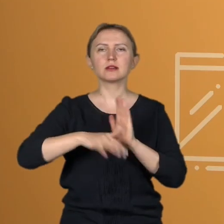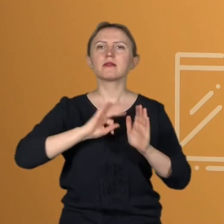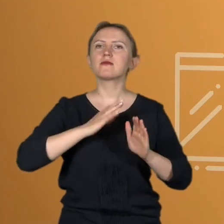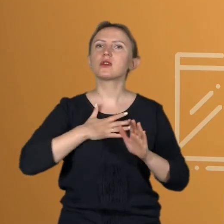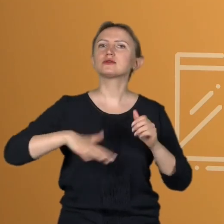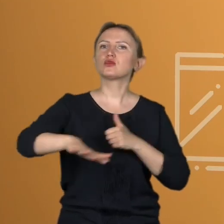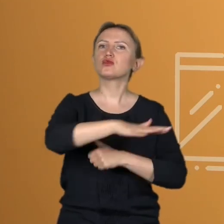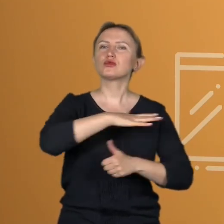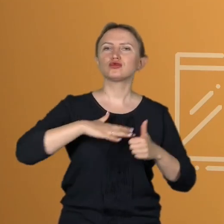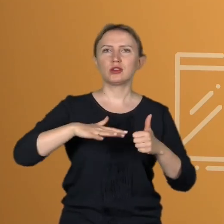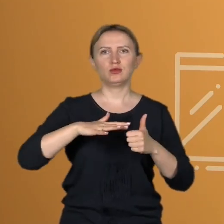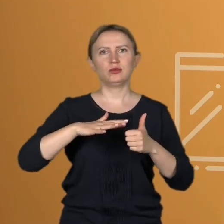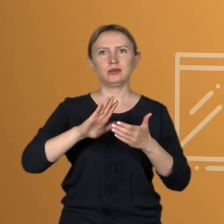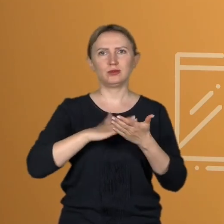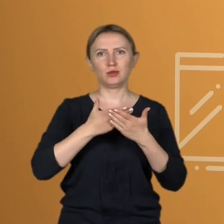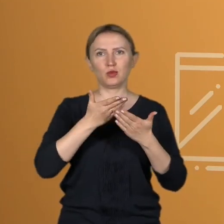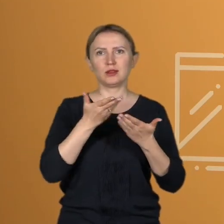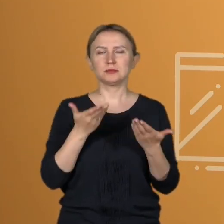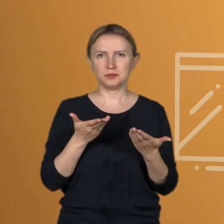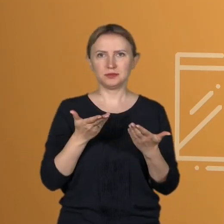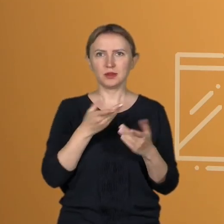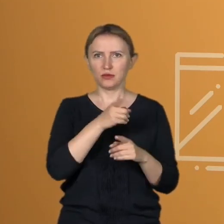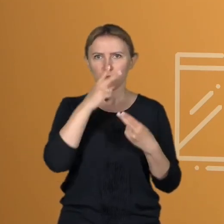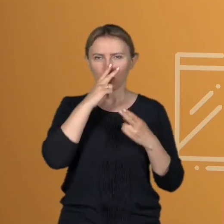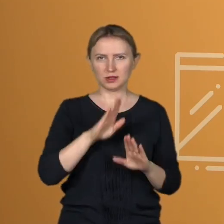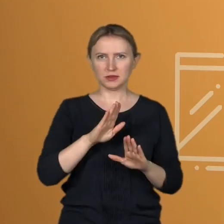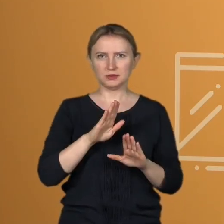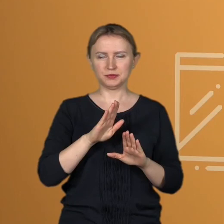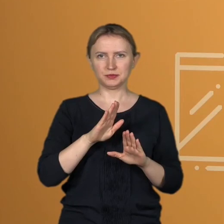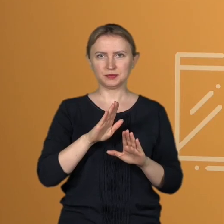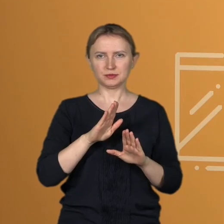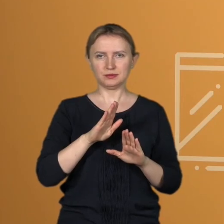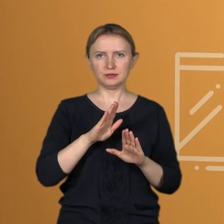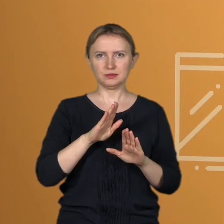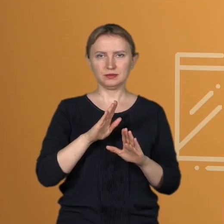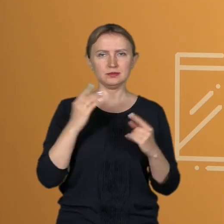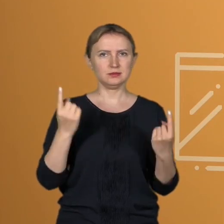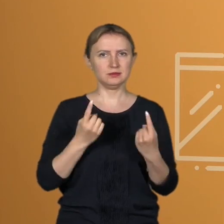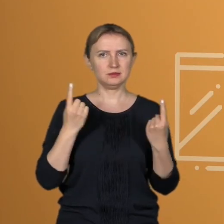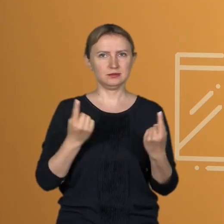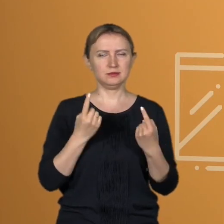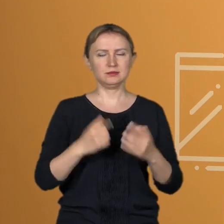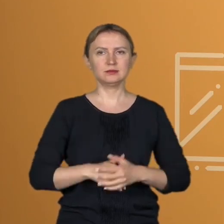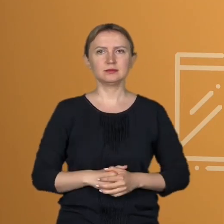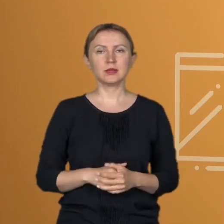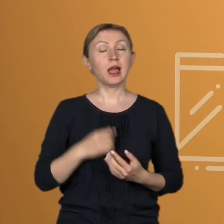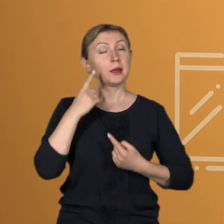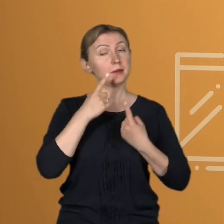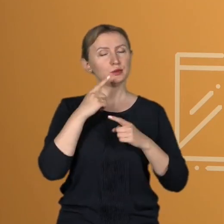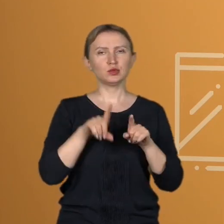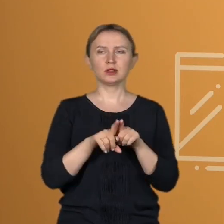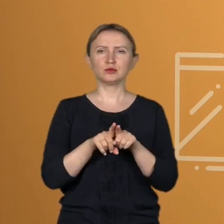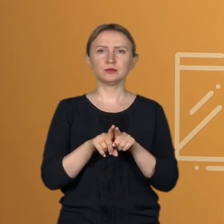swoim otoczeniu, tak jak tutaj Państwo podkreślaliście te sytuacje. Myślę też,